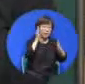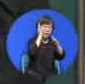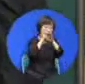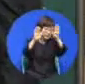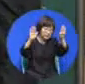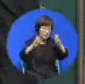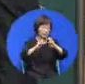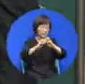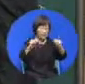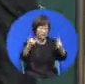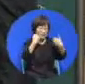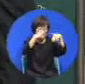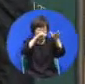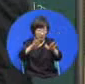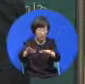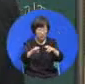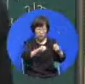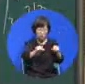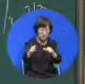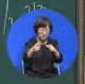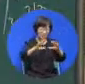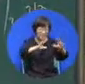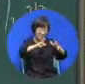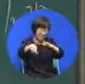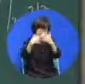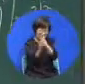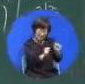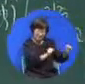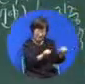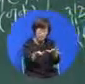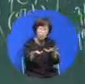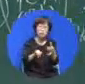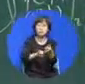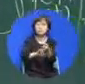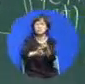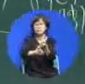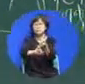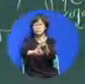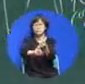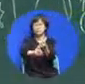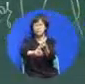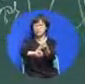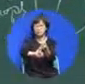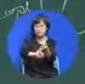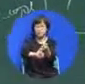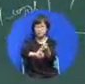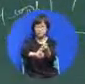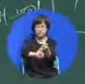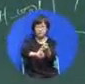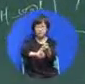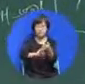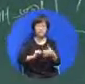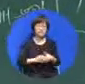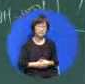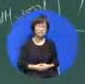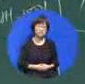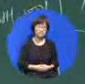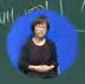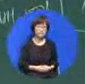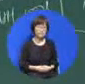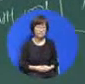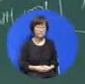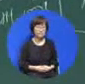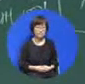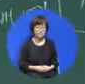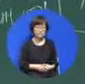나라를 진동시킬 것이라. When you really grab hold of this covenant, you, all the teachers, God will shake the heavens and the earth, the seas and the dry land, and all